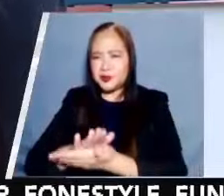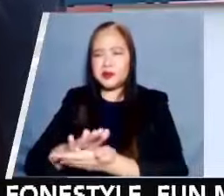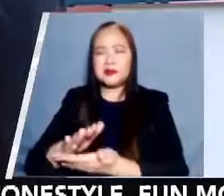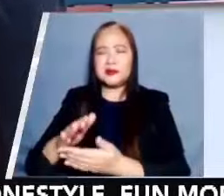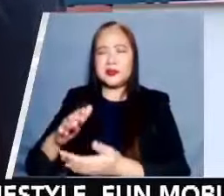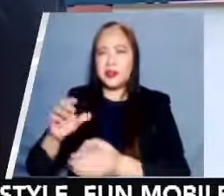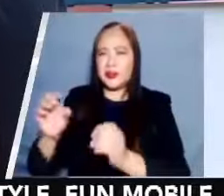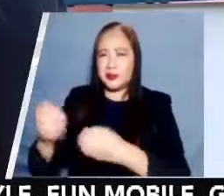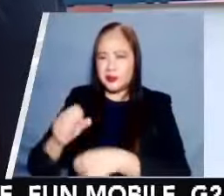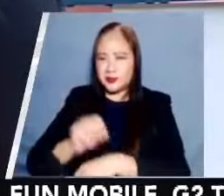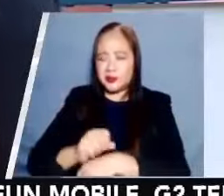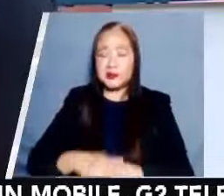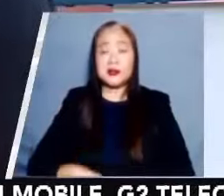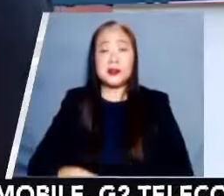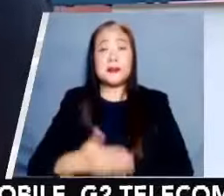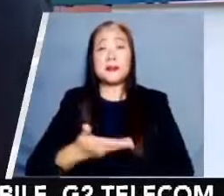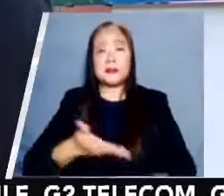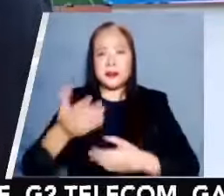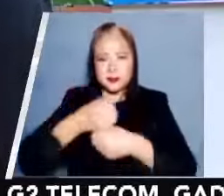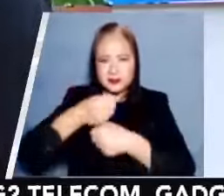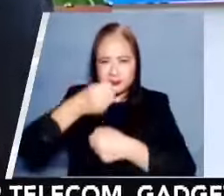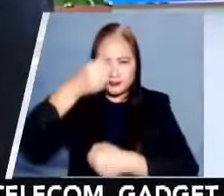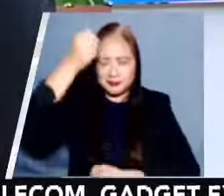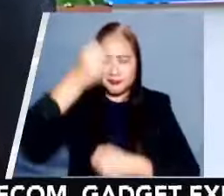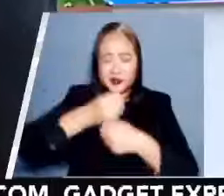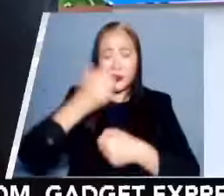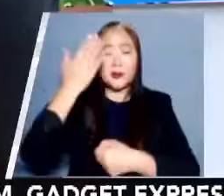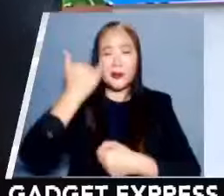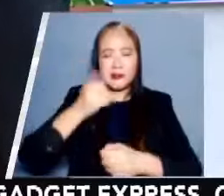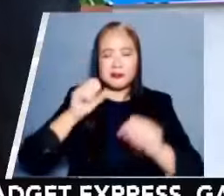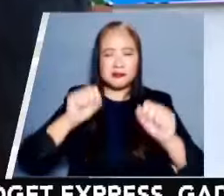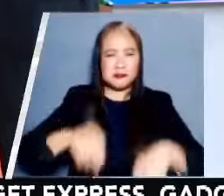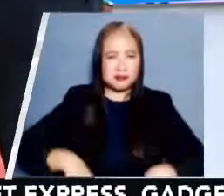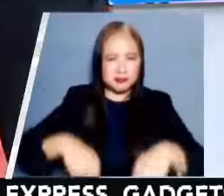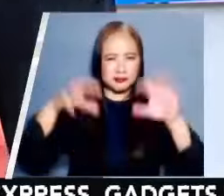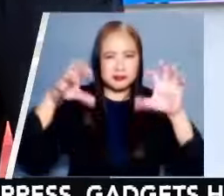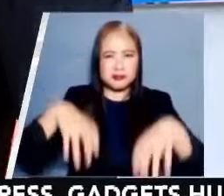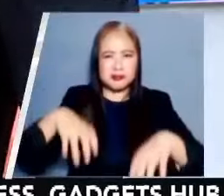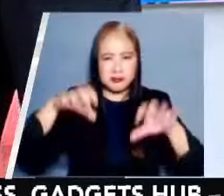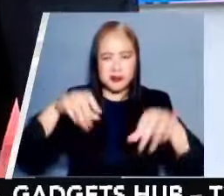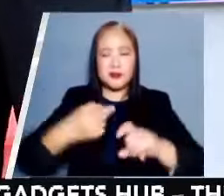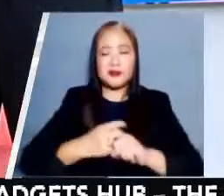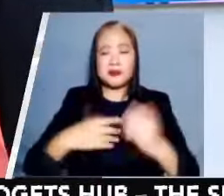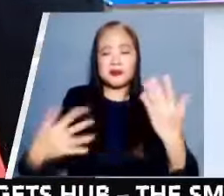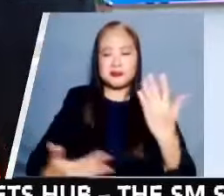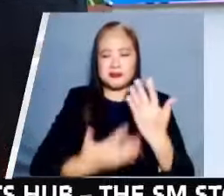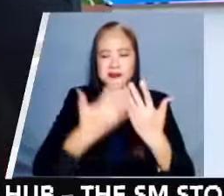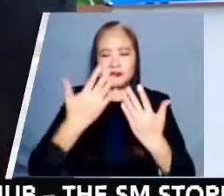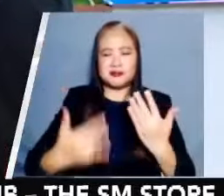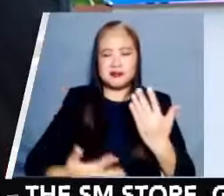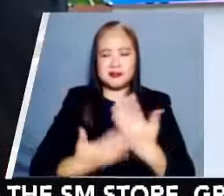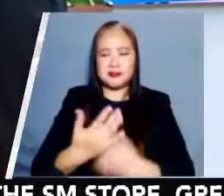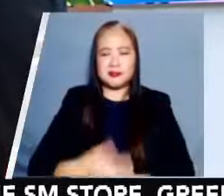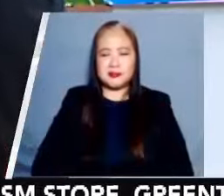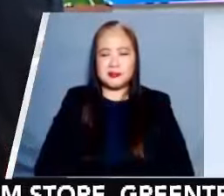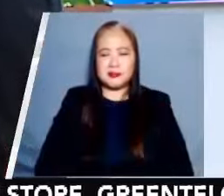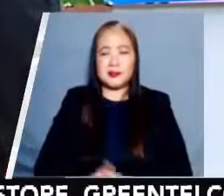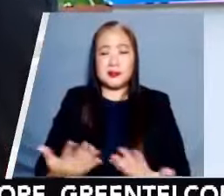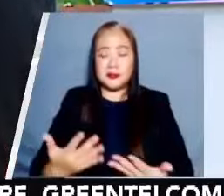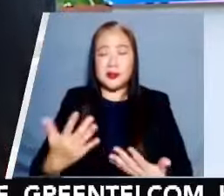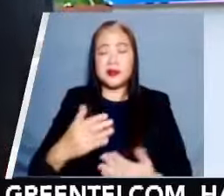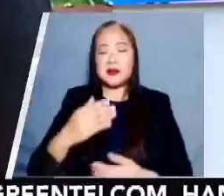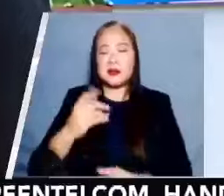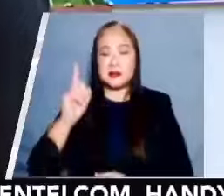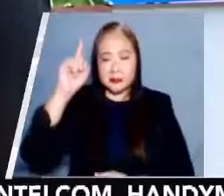muli ang tsansa ng ulan, dulot po yan ng hanging habagat. Apektado po niya ng Metro Manila, ang Zambales, Bataan, Calabarzon, ang Mimaropa